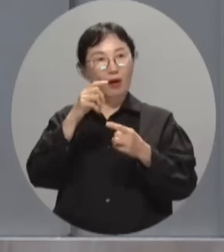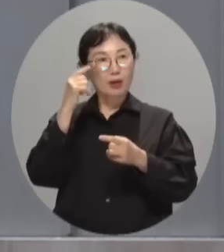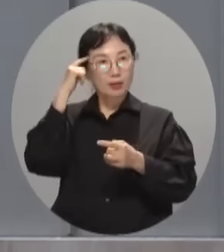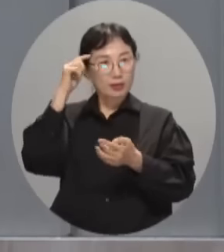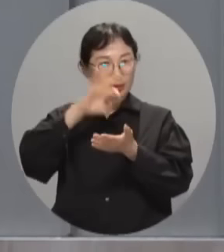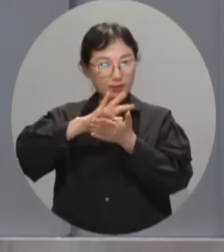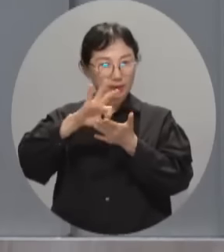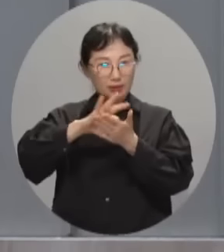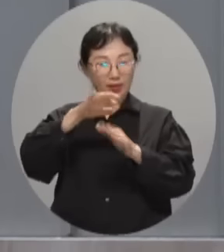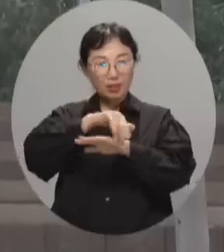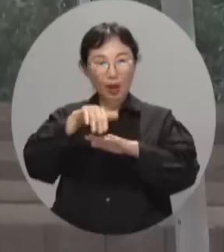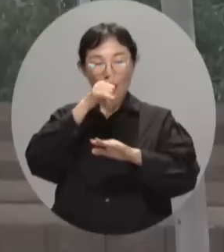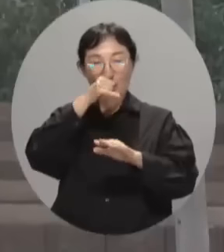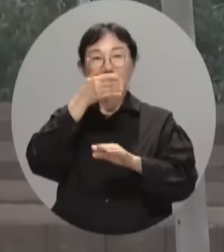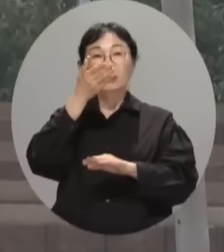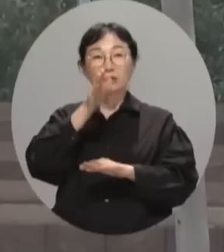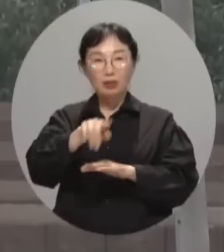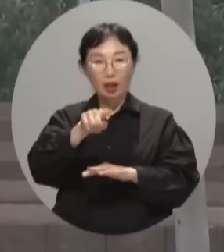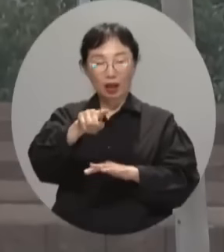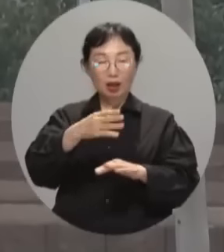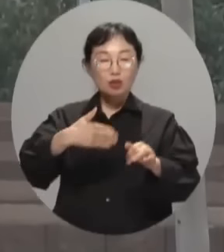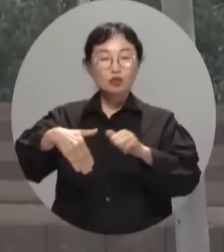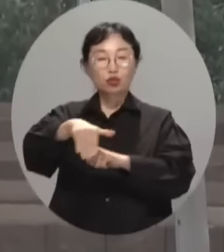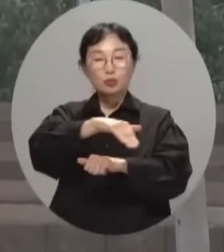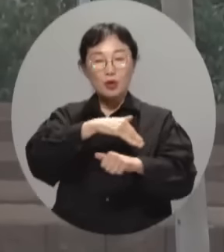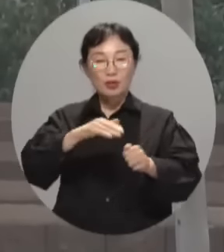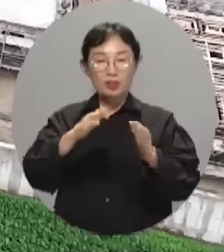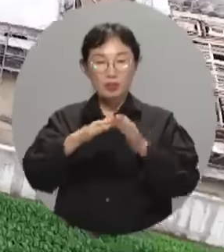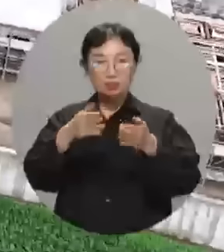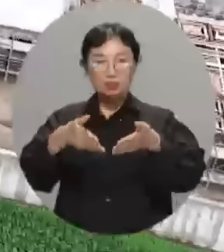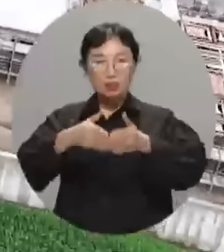소각장 인근에서 벌어지는 택지 조성과 주택